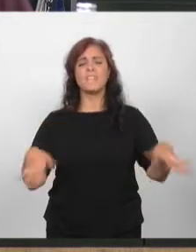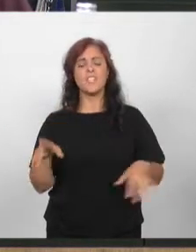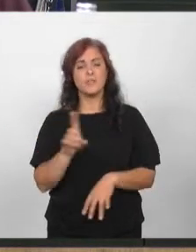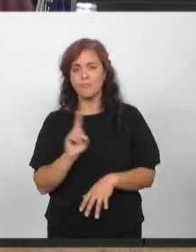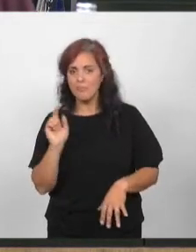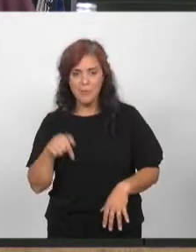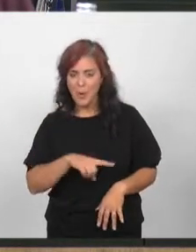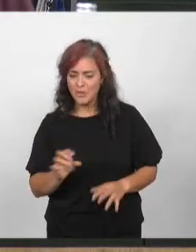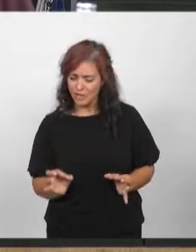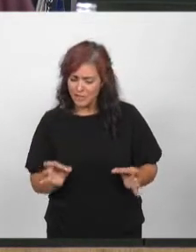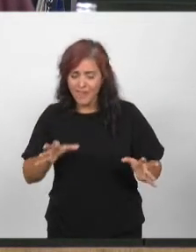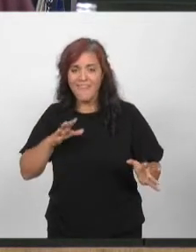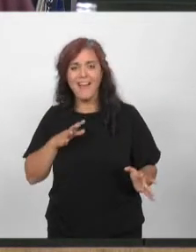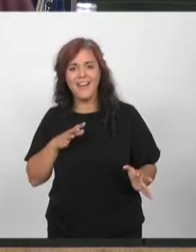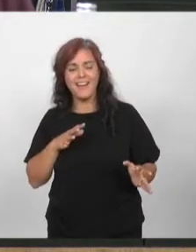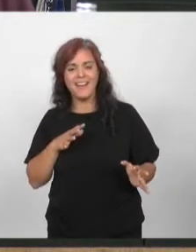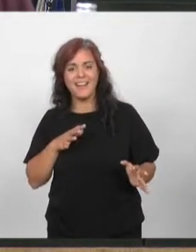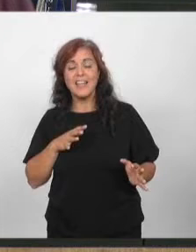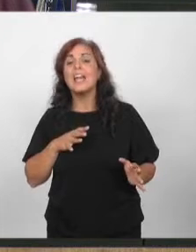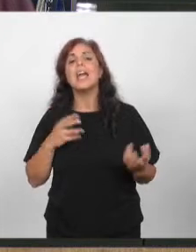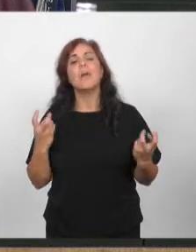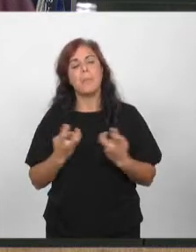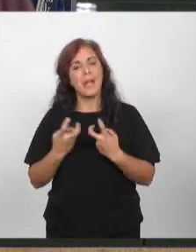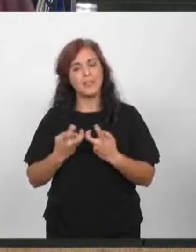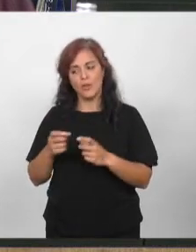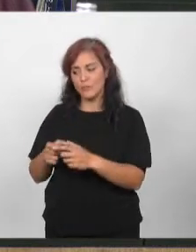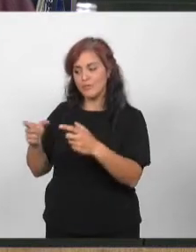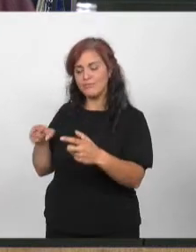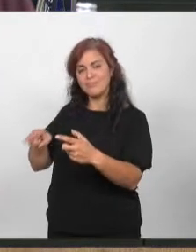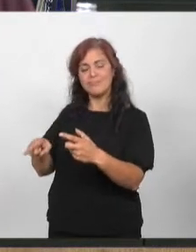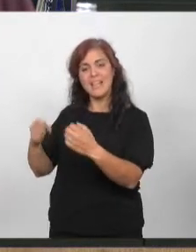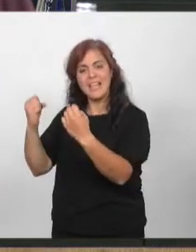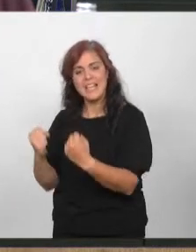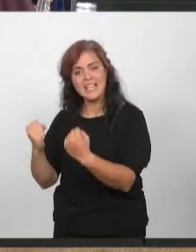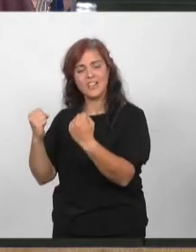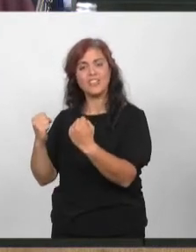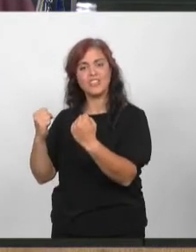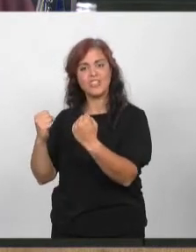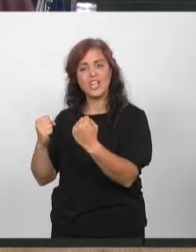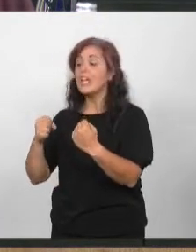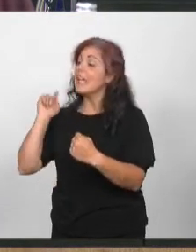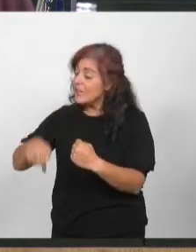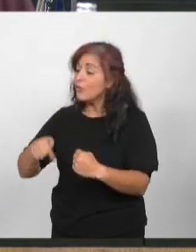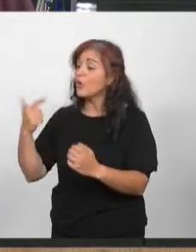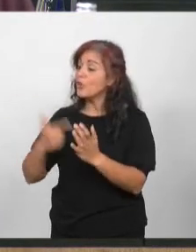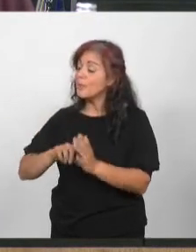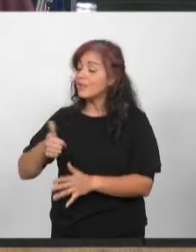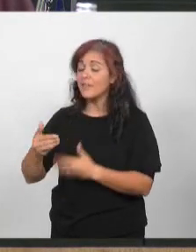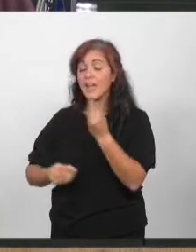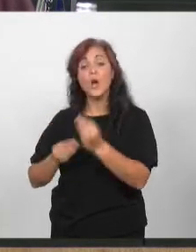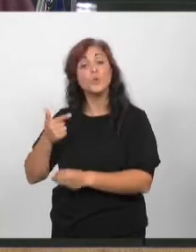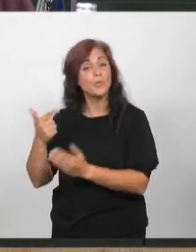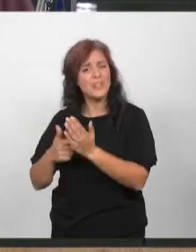nous ayons d'ailleurs indiqué que l'opérateur énergétique éventuel devrait être mis en œuvre en 2021 ou en